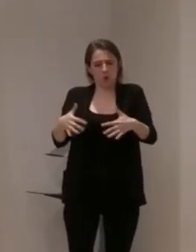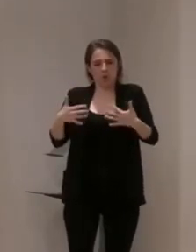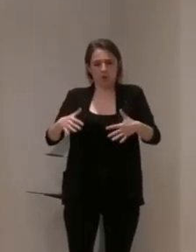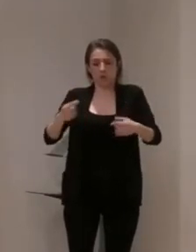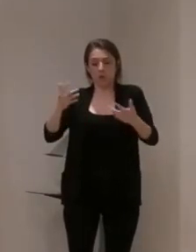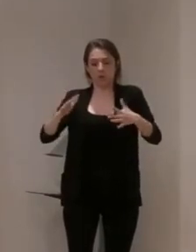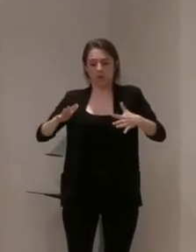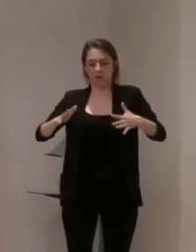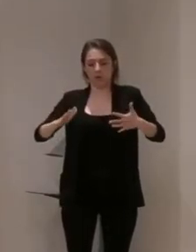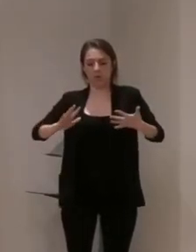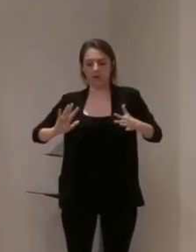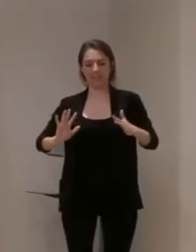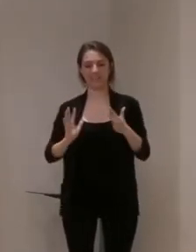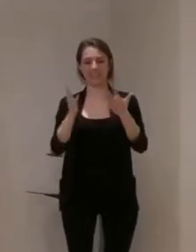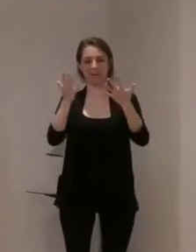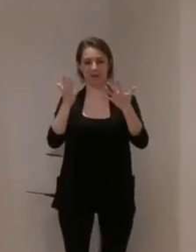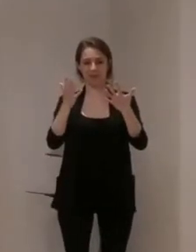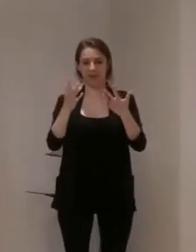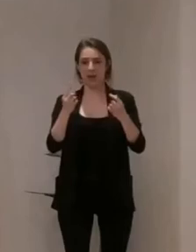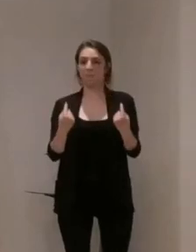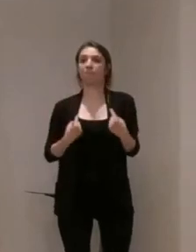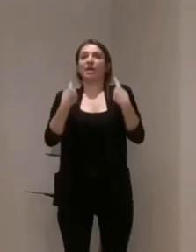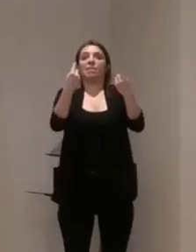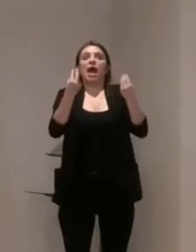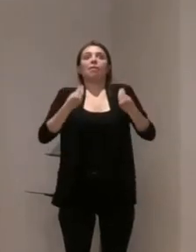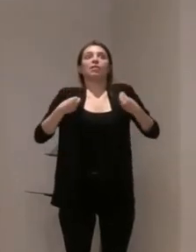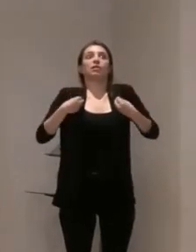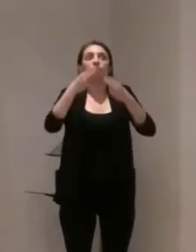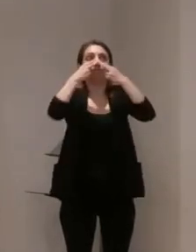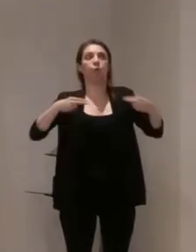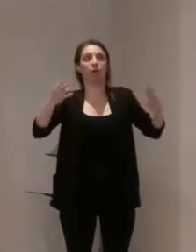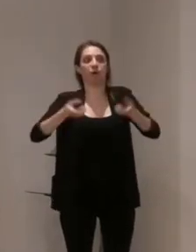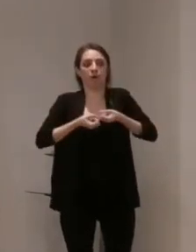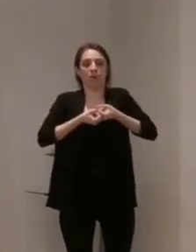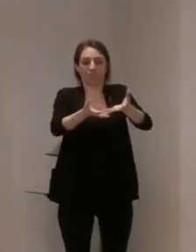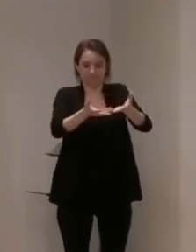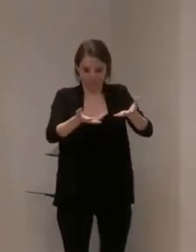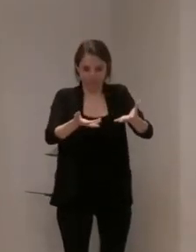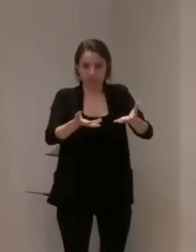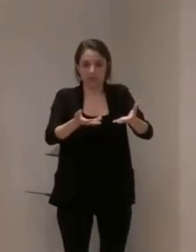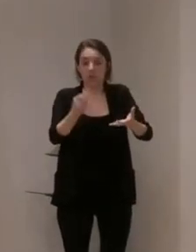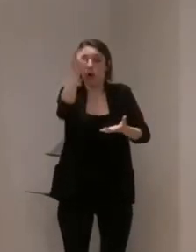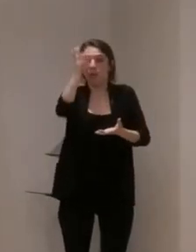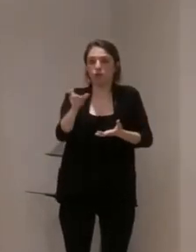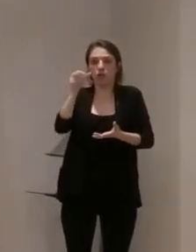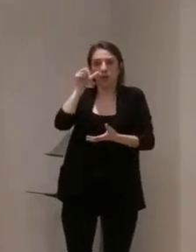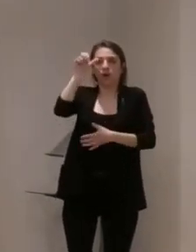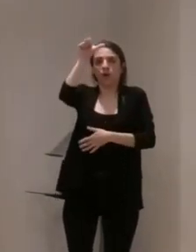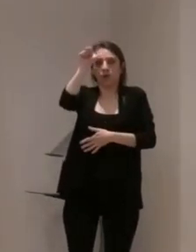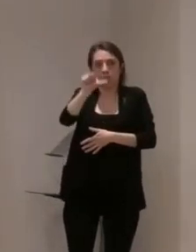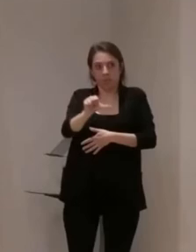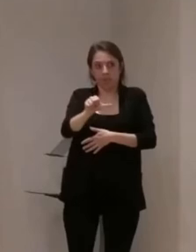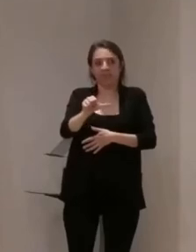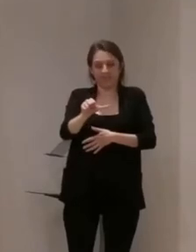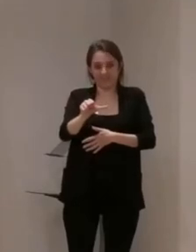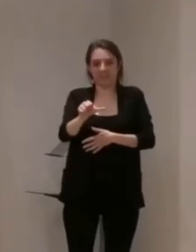cert alliberament. És la primera vegada que ho diuen en públic i que hi ha algú que se'ls escolta. O sigui